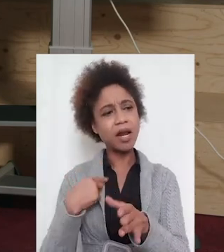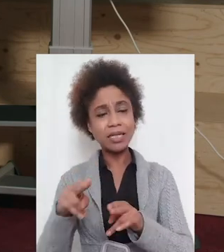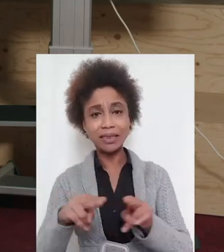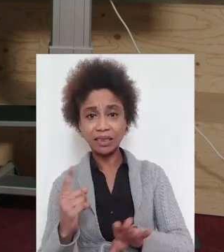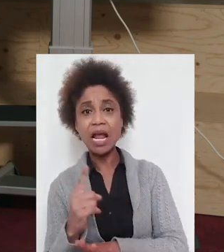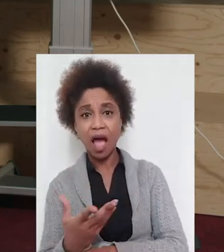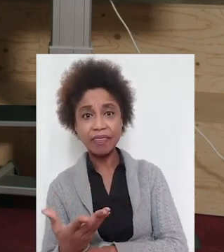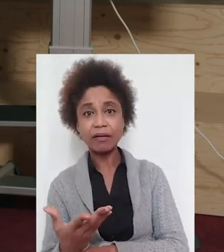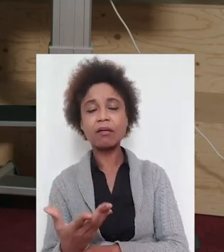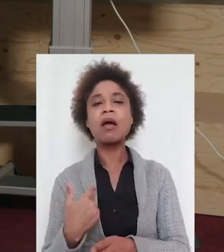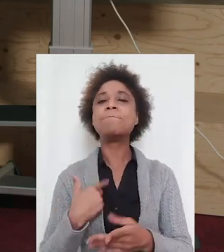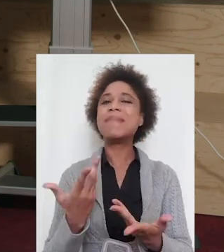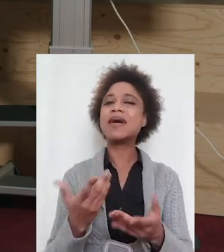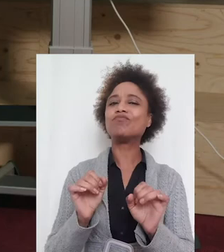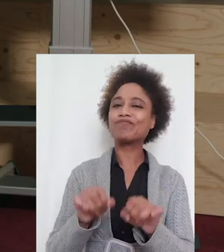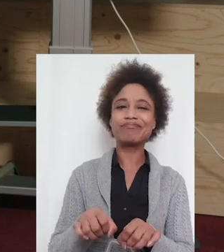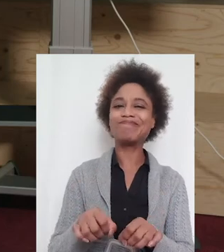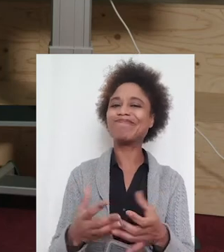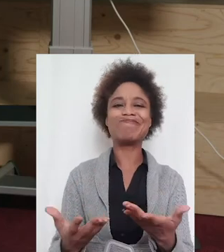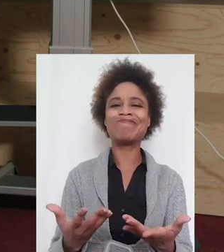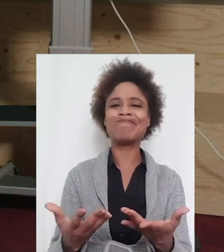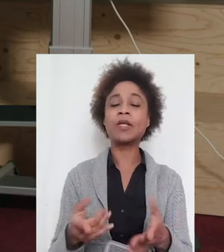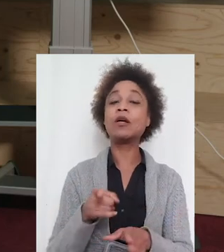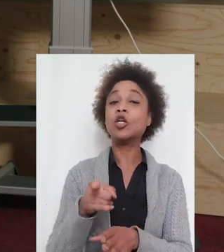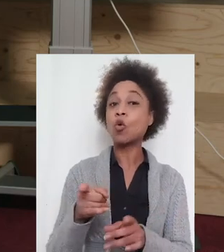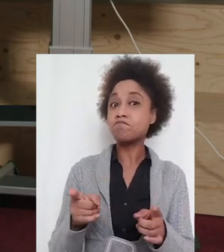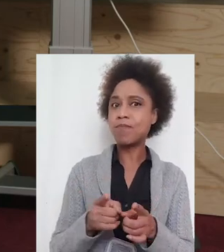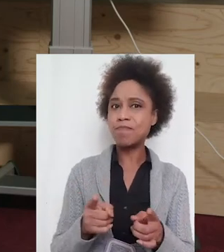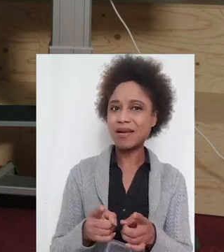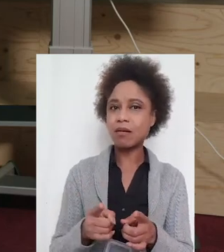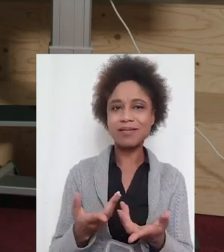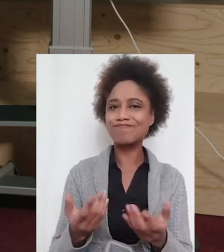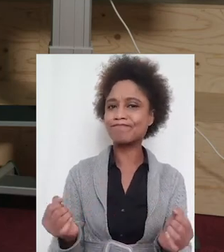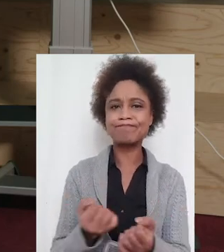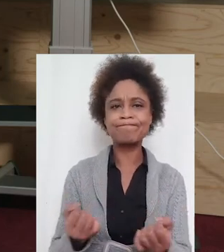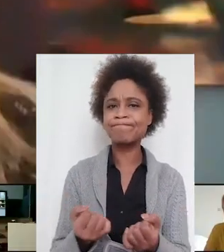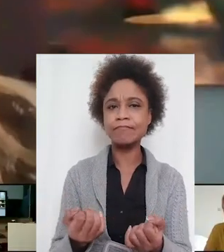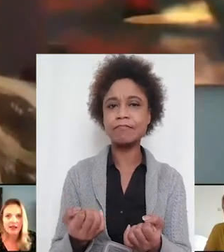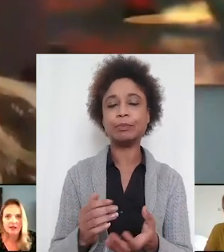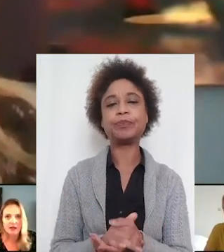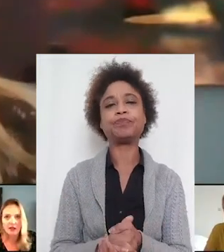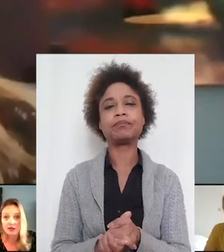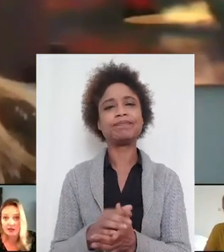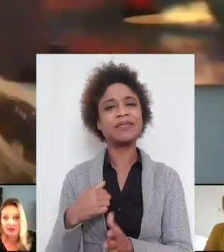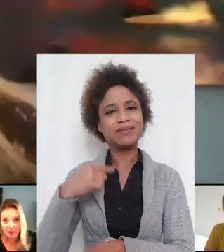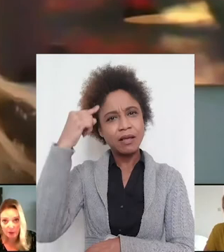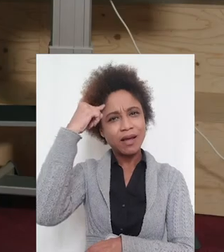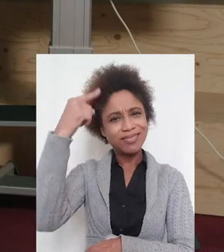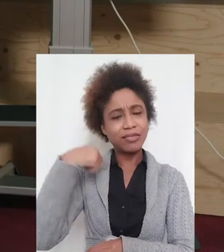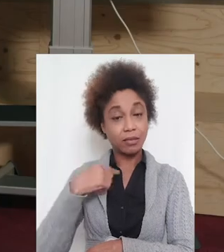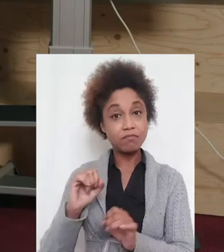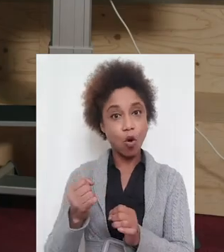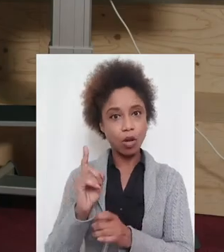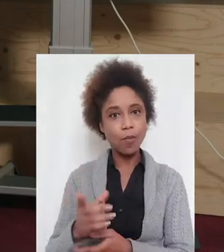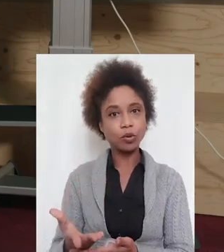willen. Maar besloten dat het door hun beperking niet meer kon. Ik dacht dat het wel mogelijk